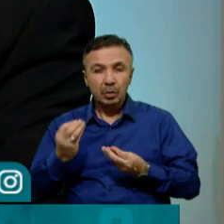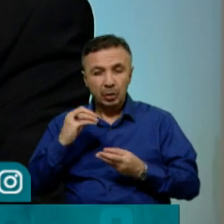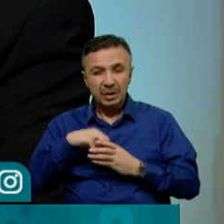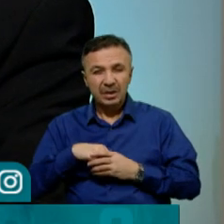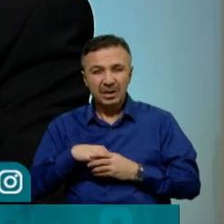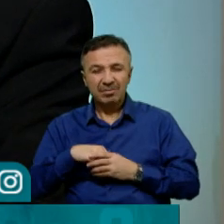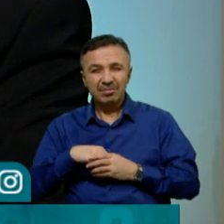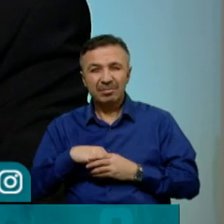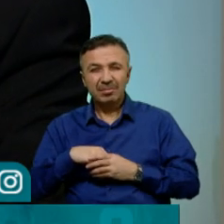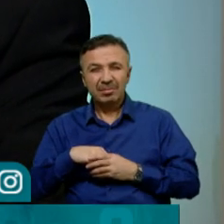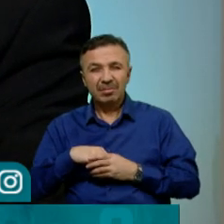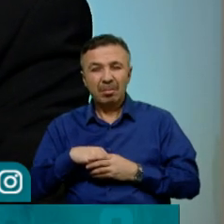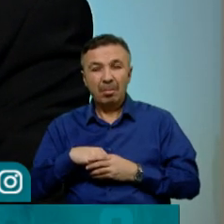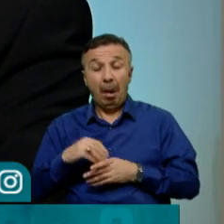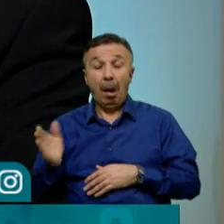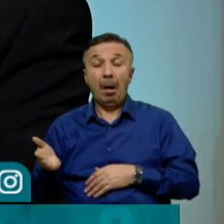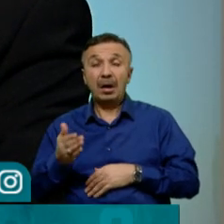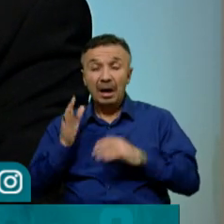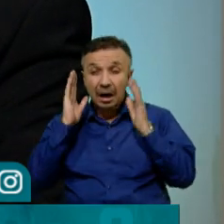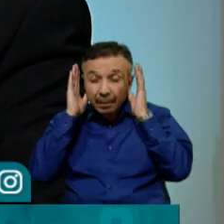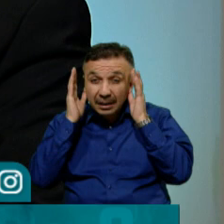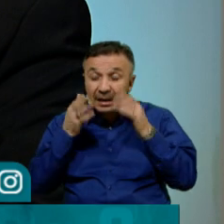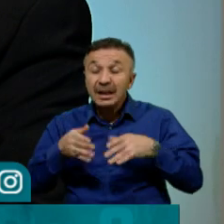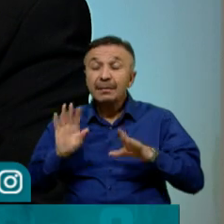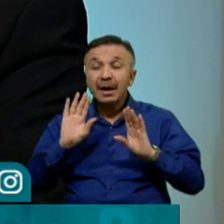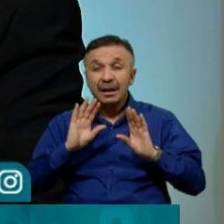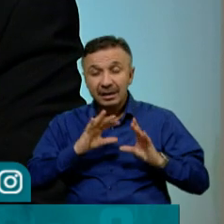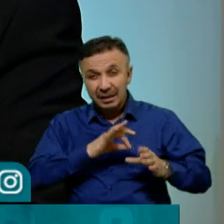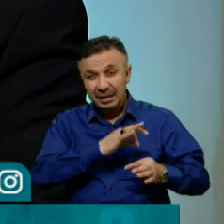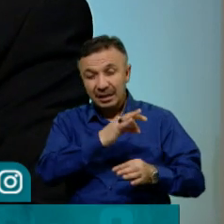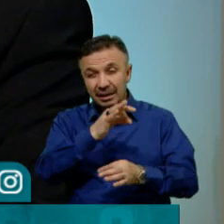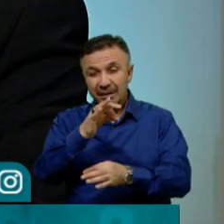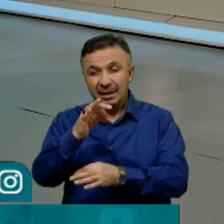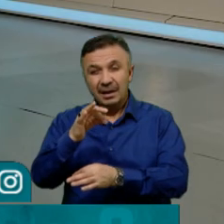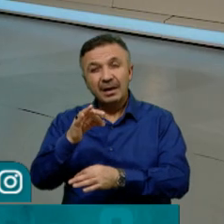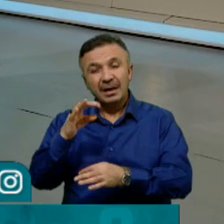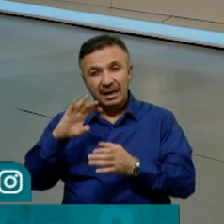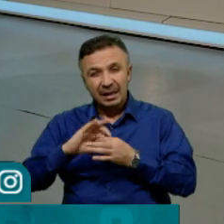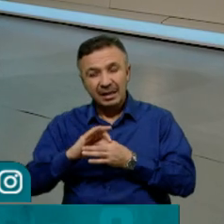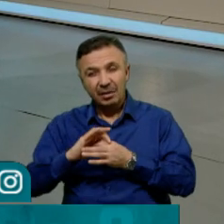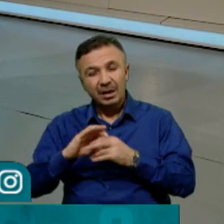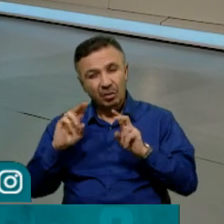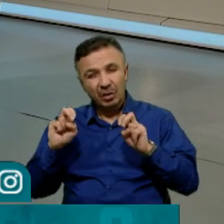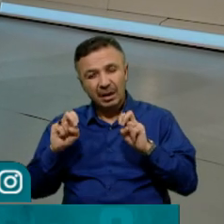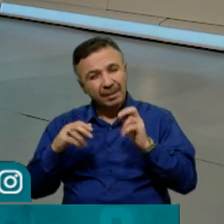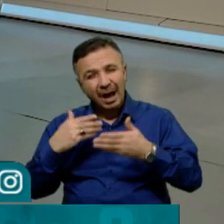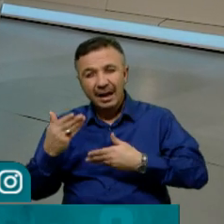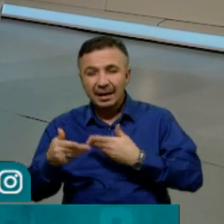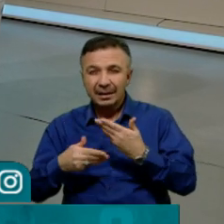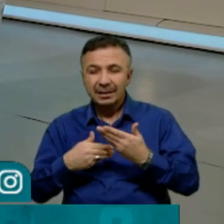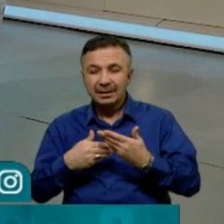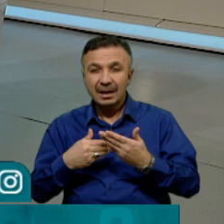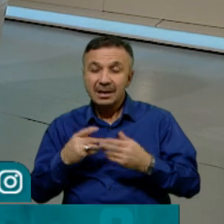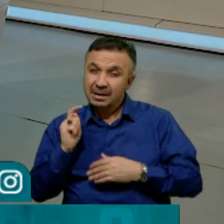dolayı namazını kılmayan kimselerle alakalı olan hususlar bir anlatılsa gerçekten çok büyük